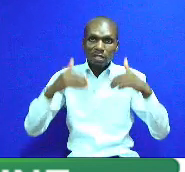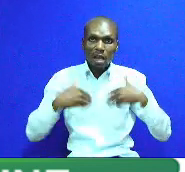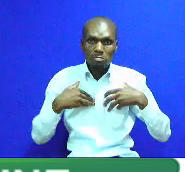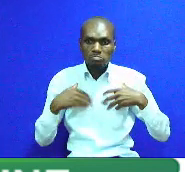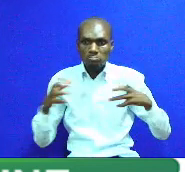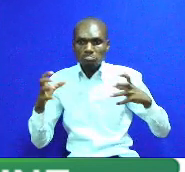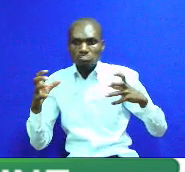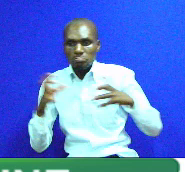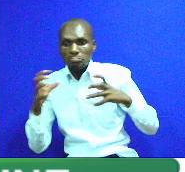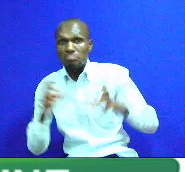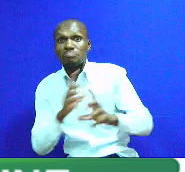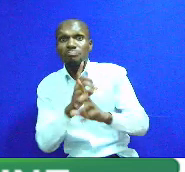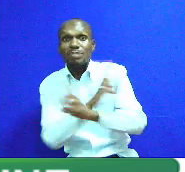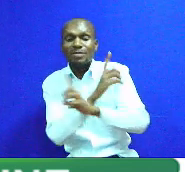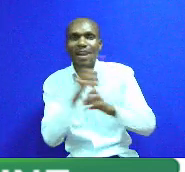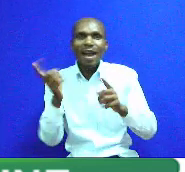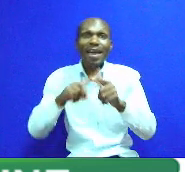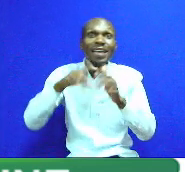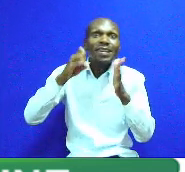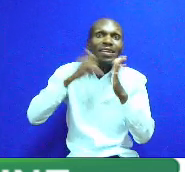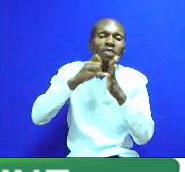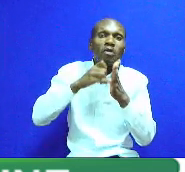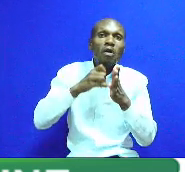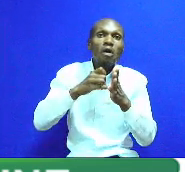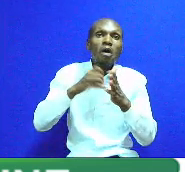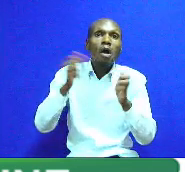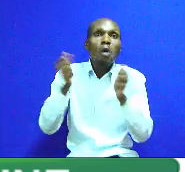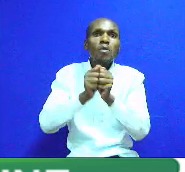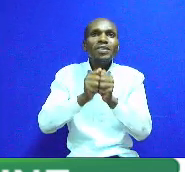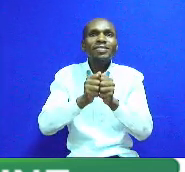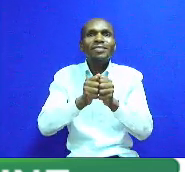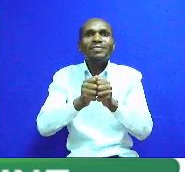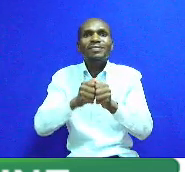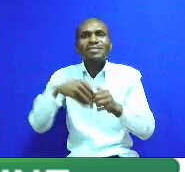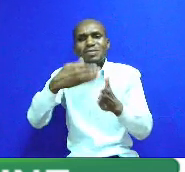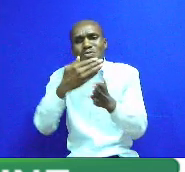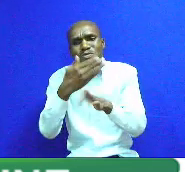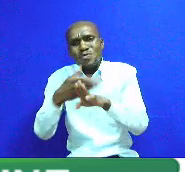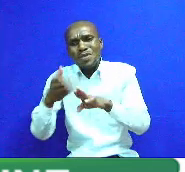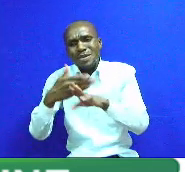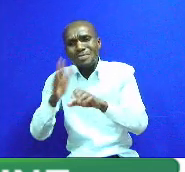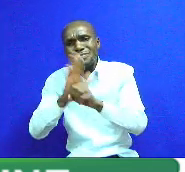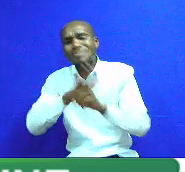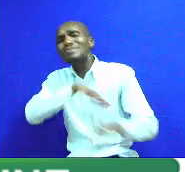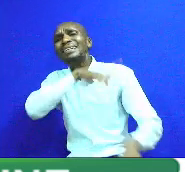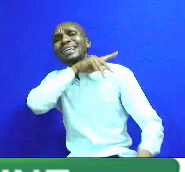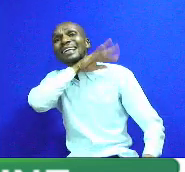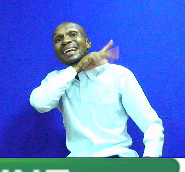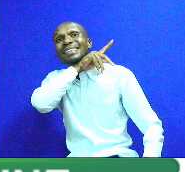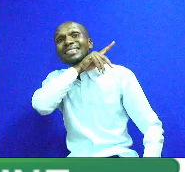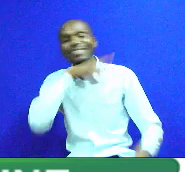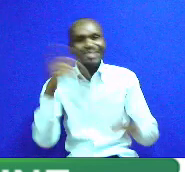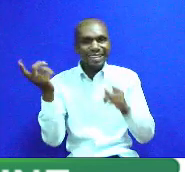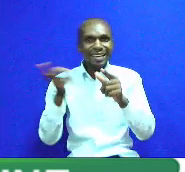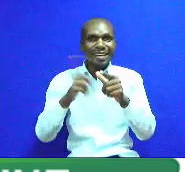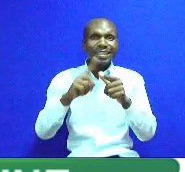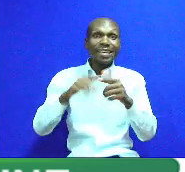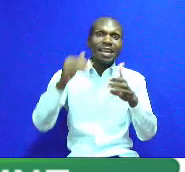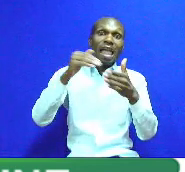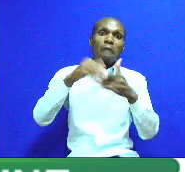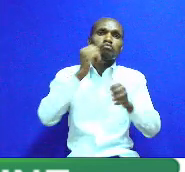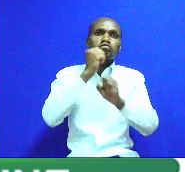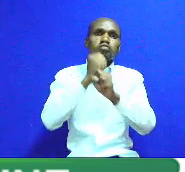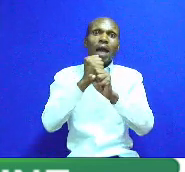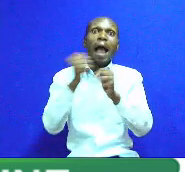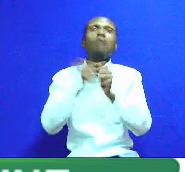vikundi mbalimbali vinavyojihusisha na maneno ya taka almaarufu uchafu ambao wanashughulikia